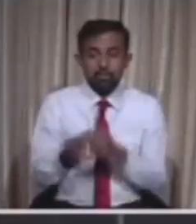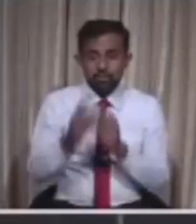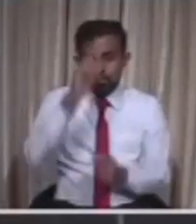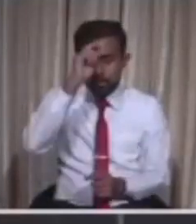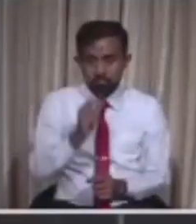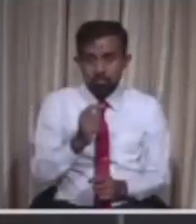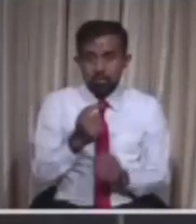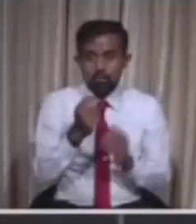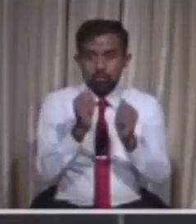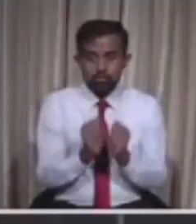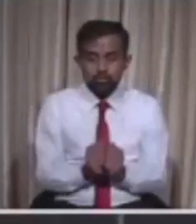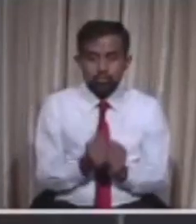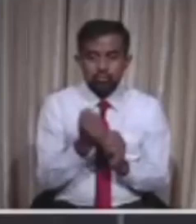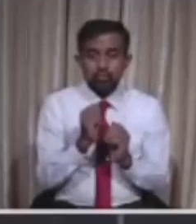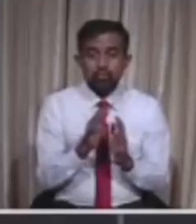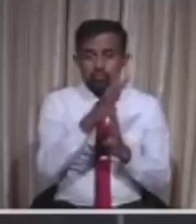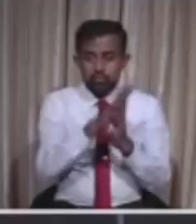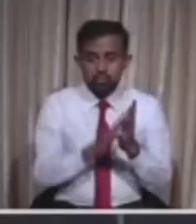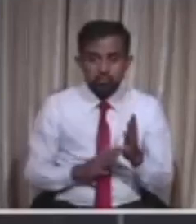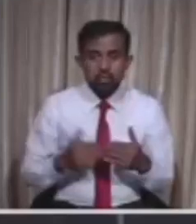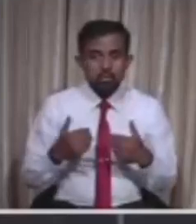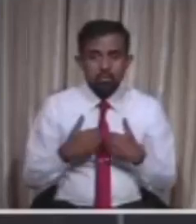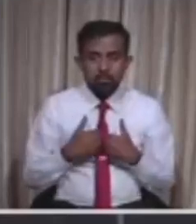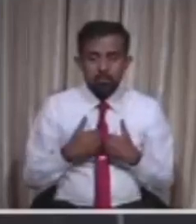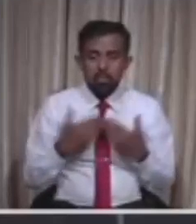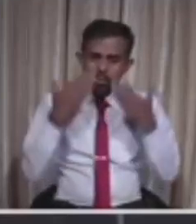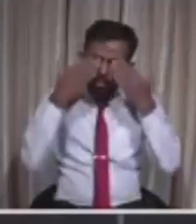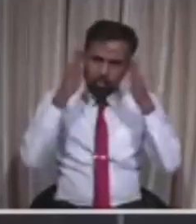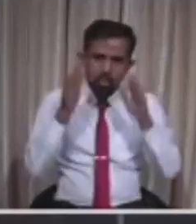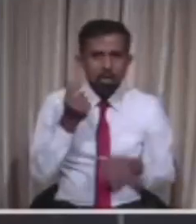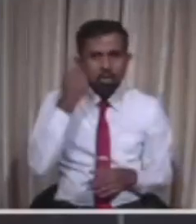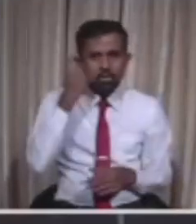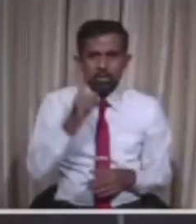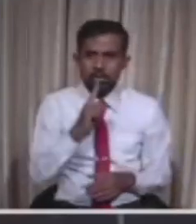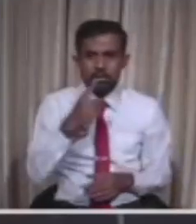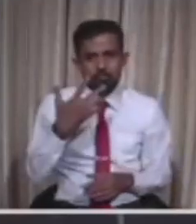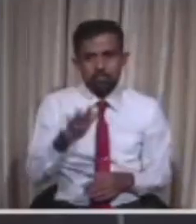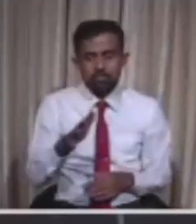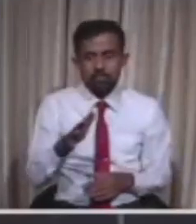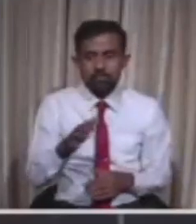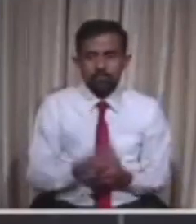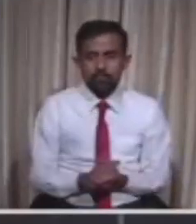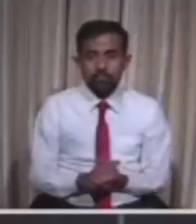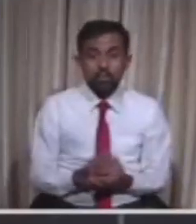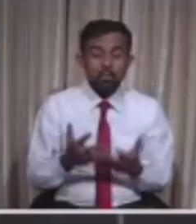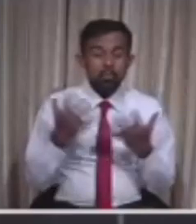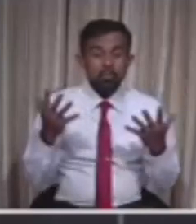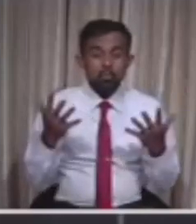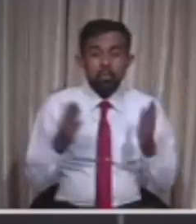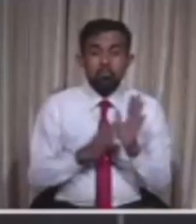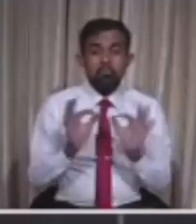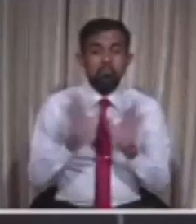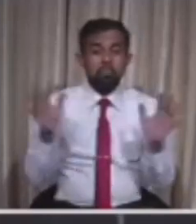ජනාධිපතිතුමාගේ ප්‍රතිපත්ති ප්‍රකාශය ගැන මම අවංකව අදහස් ප්‍රකාශ කරා. ඒවත් බොහෝ තැන්වල